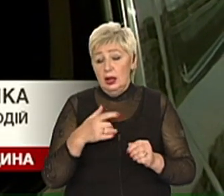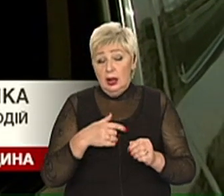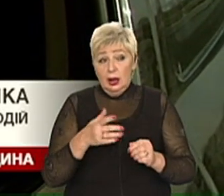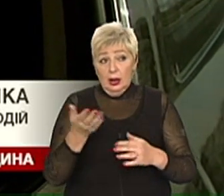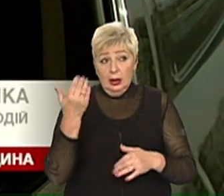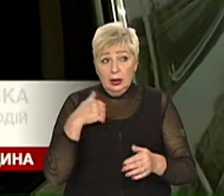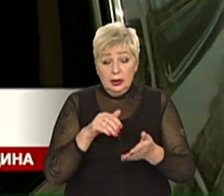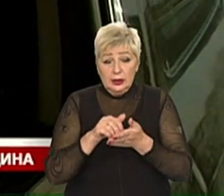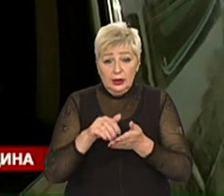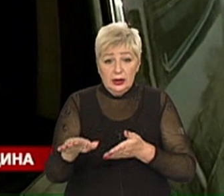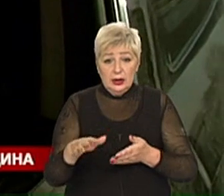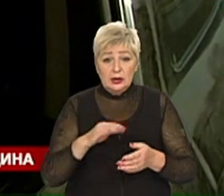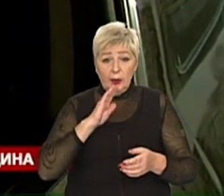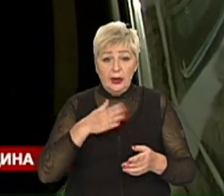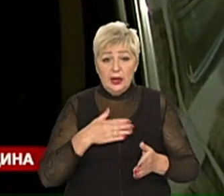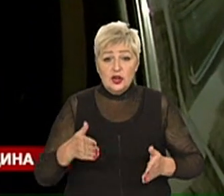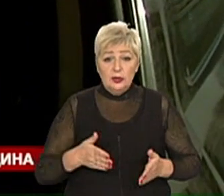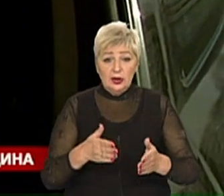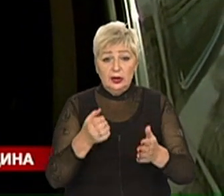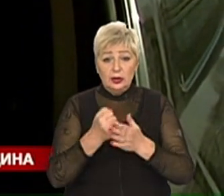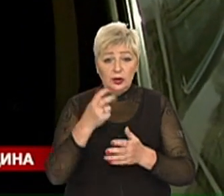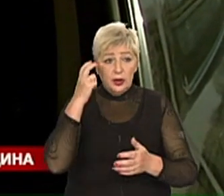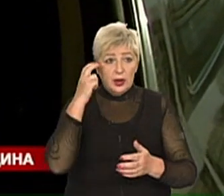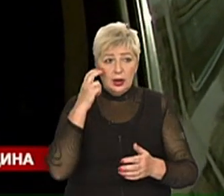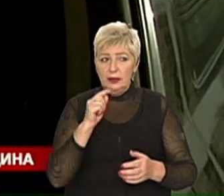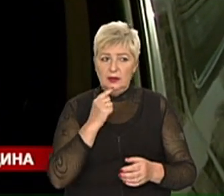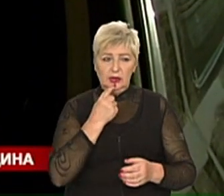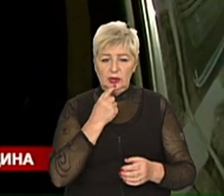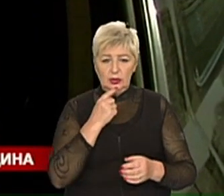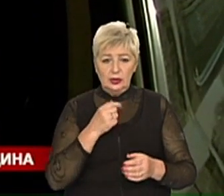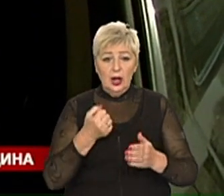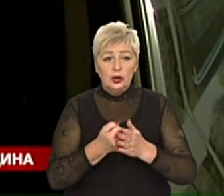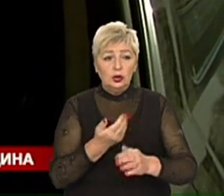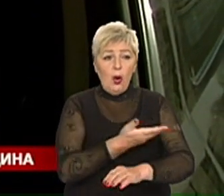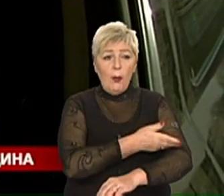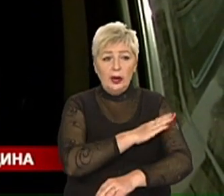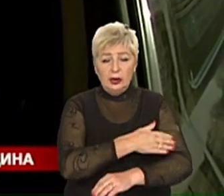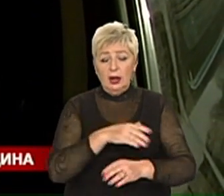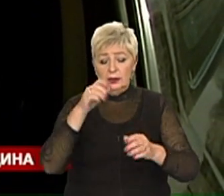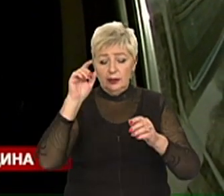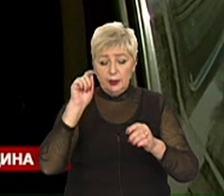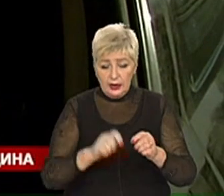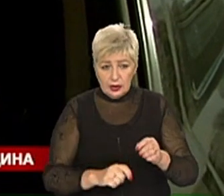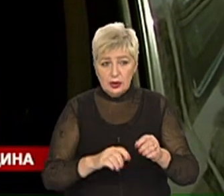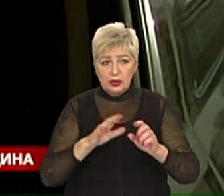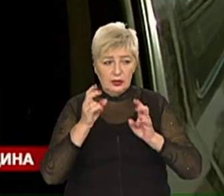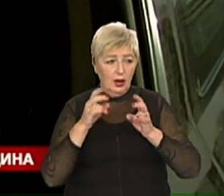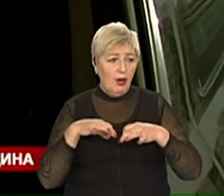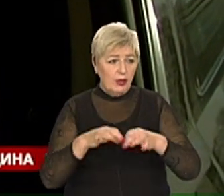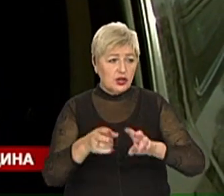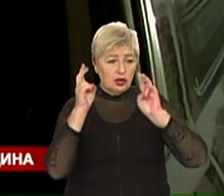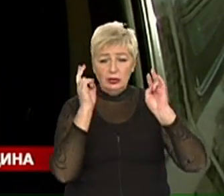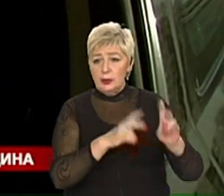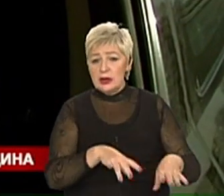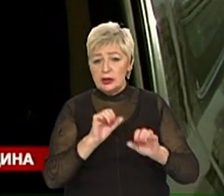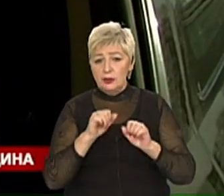отказывались в основном, потому что по нашим дорогам до Киева добраться, то есть до Полтавы доезжаешь, и там уже можно, в принципе, машины бросать было. То есть дорог не